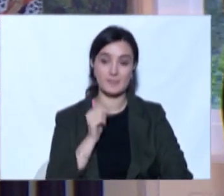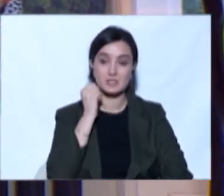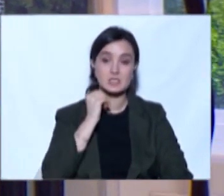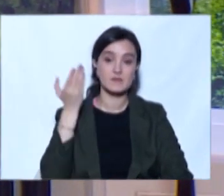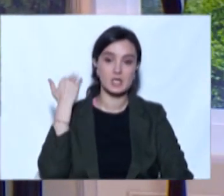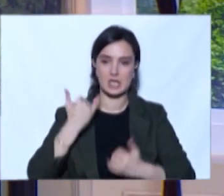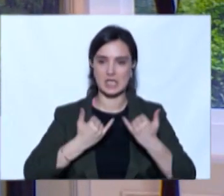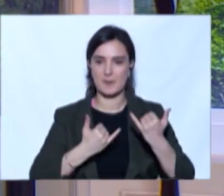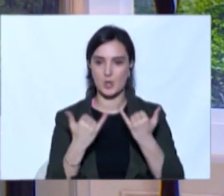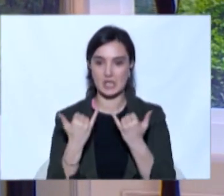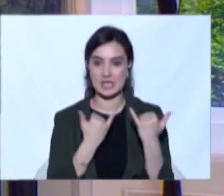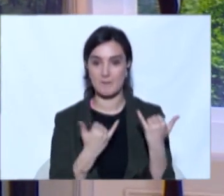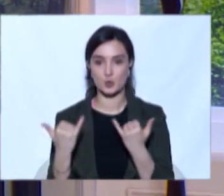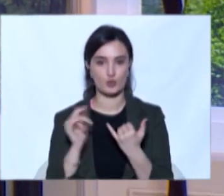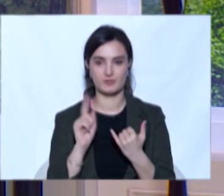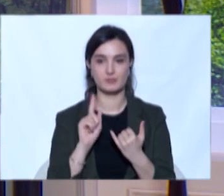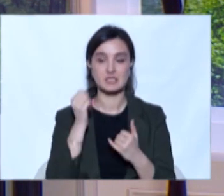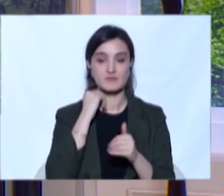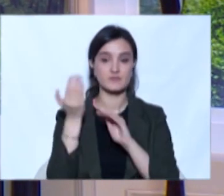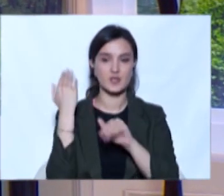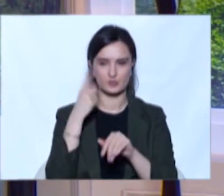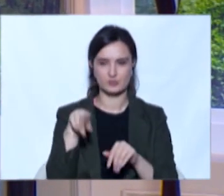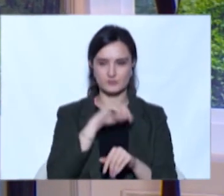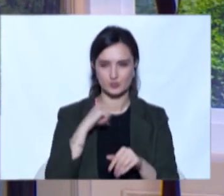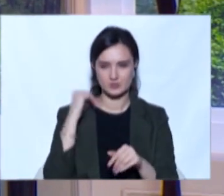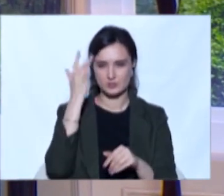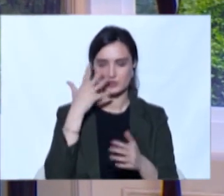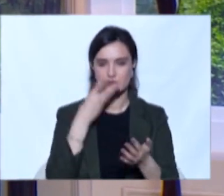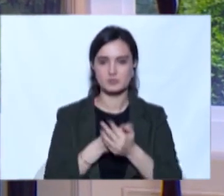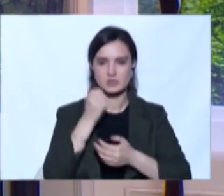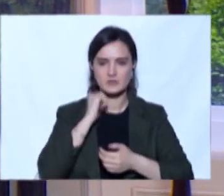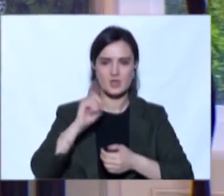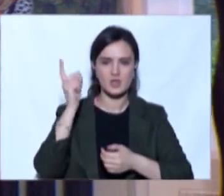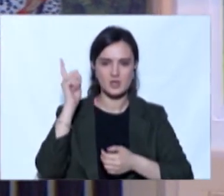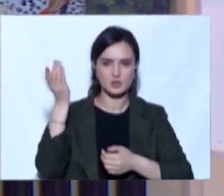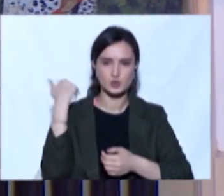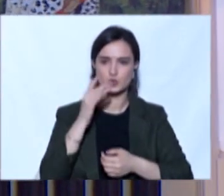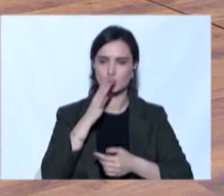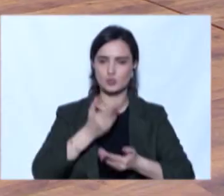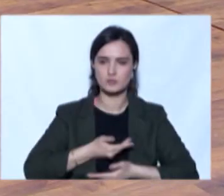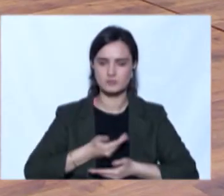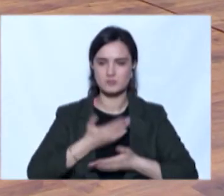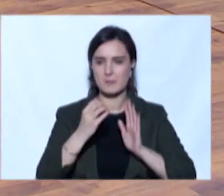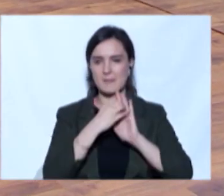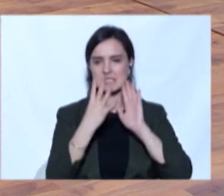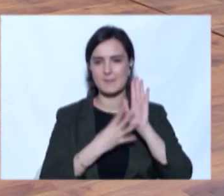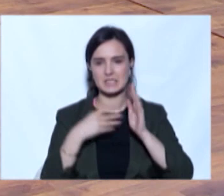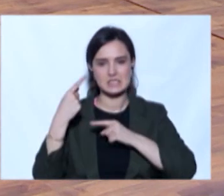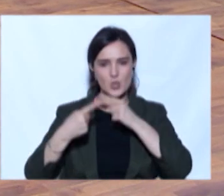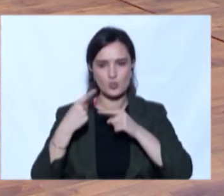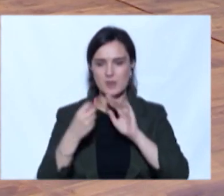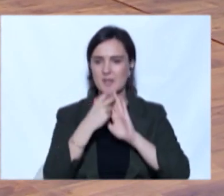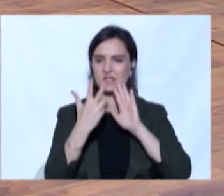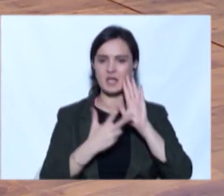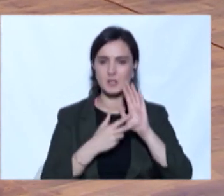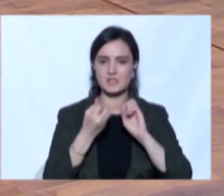და არა თანამედროვე პერიოდში, წარმოიდგინოთ რომ ცხოვრობთ ძველად, არ ვიცი, მაიჩეთ ნებისმიერი დრო იქნება ეს მე-19 საუკუნე, მე-18